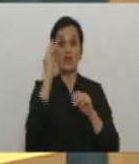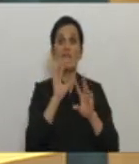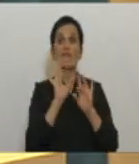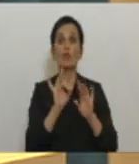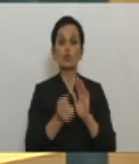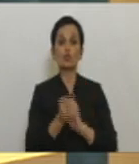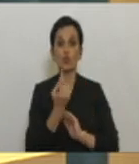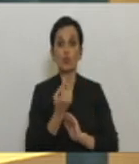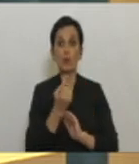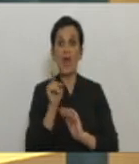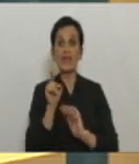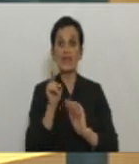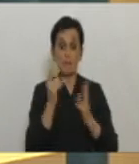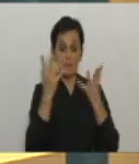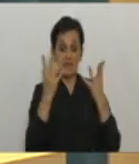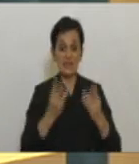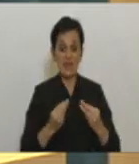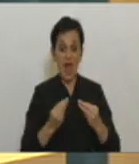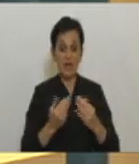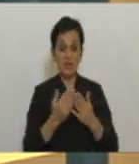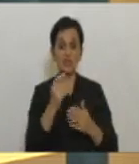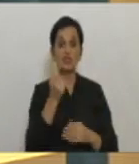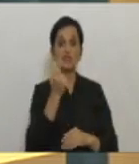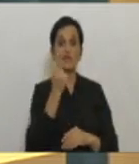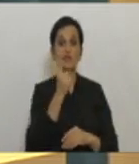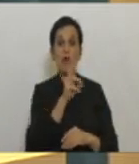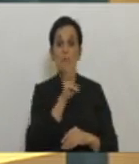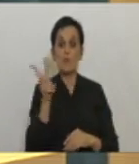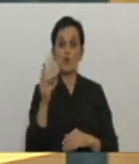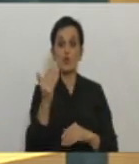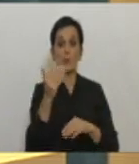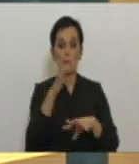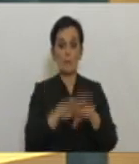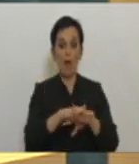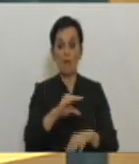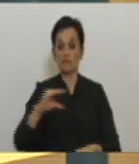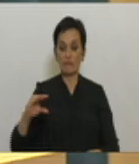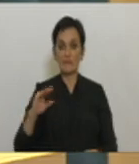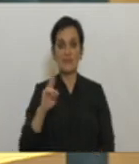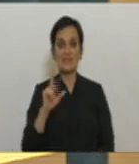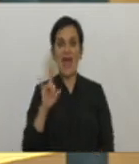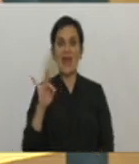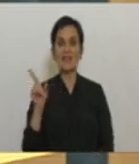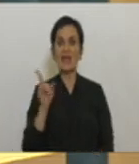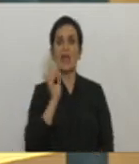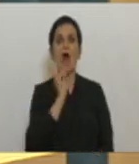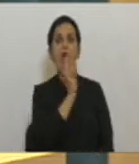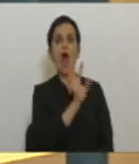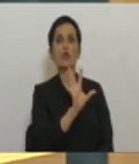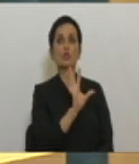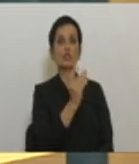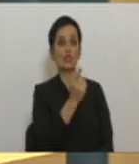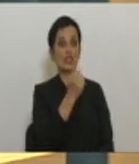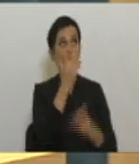თურმე იმ დღეს გამოუტანია ეს 17 მილიონი მისი ბანკიდან წერეთელს და ასეც არ უთხრა დღეს გამოვიტანე შენი